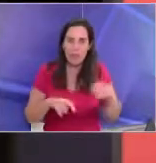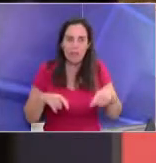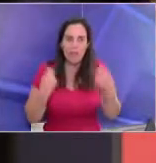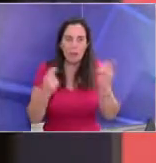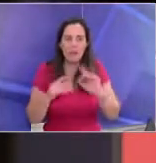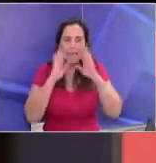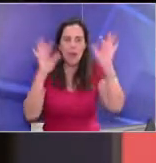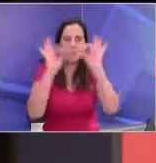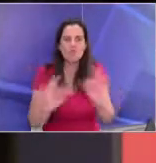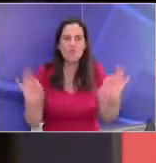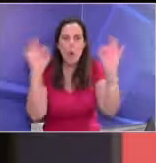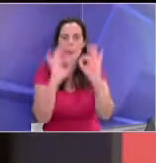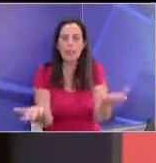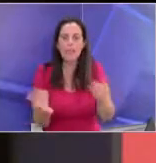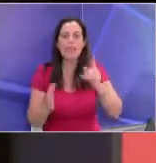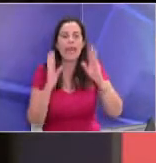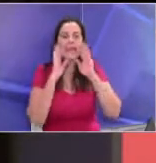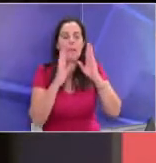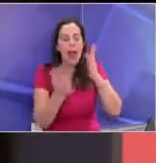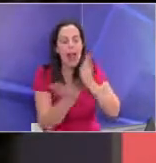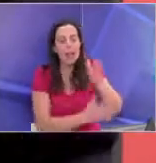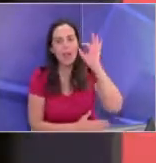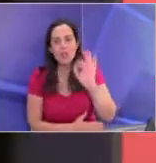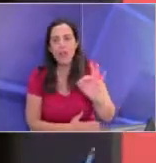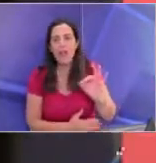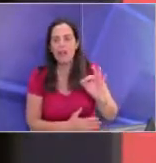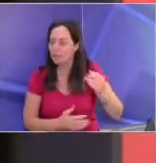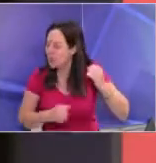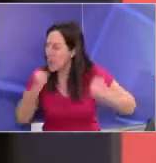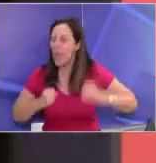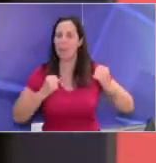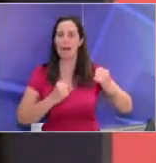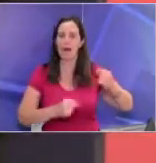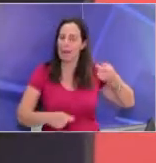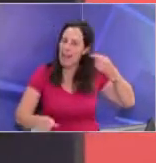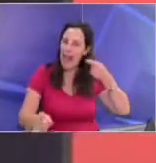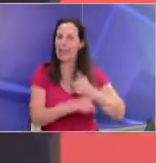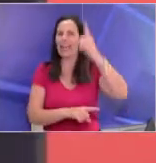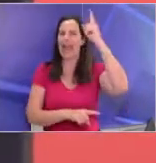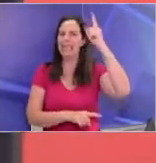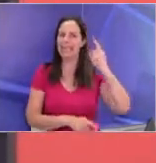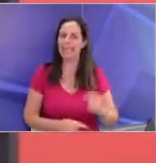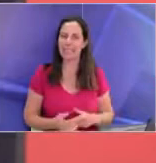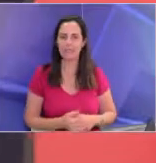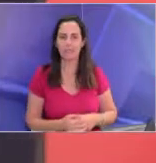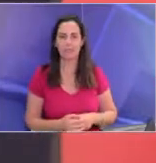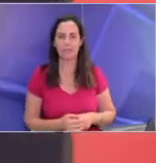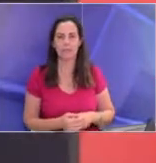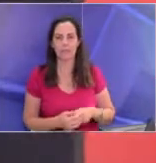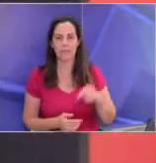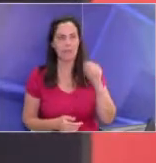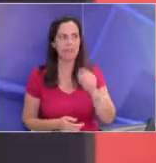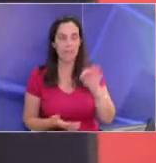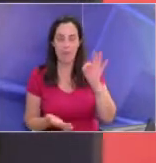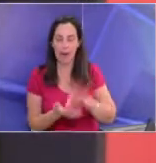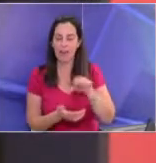נאמנה לשום דבר. זהו, שאלה צריכה קטנה. צריכה להיות נאמנה לאמת שלה. להתפרע, להטריס נגד השלטון. מה אתה אומר כן, לי? מה אתה נגד רוצה השלטון. אני בעד.